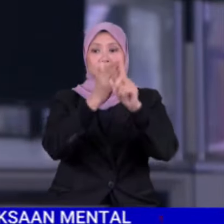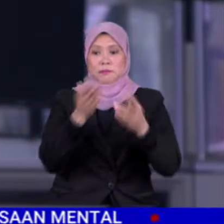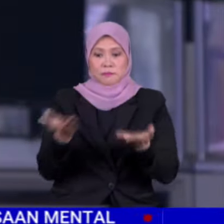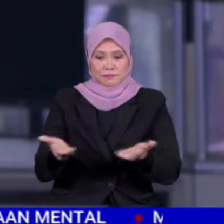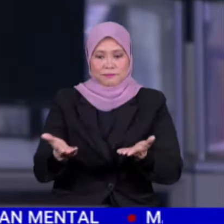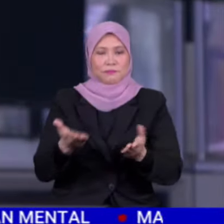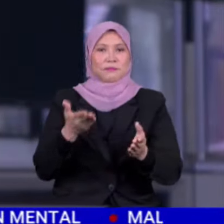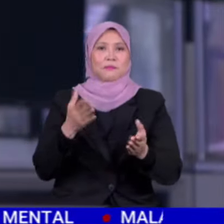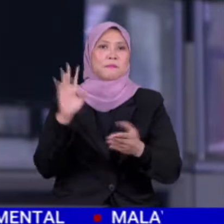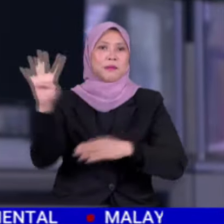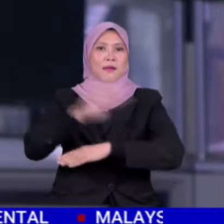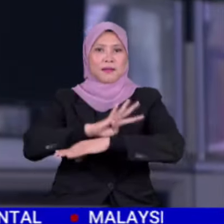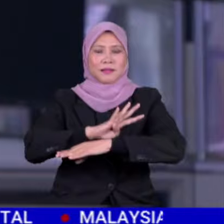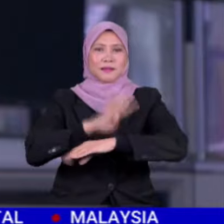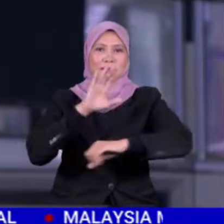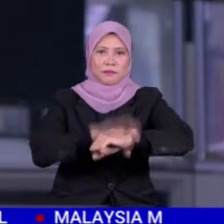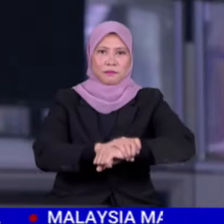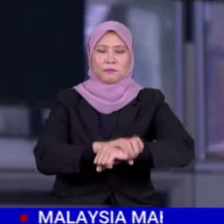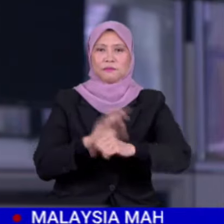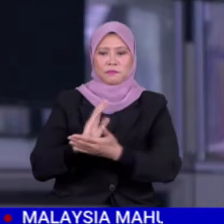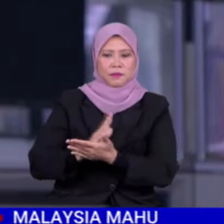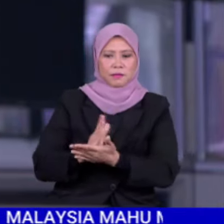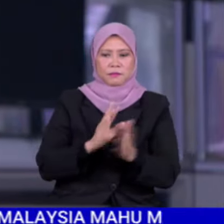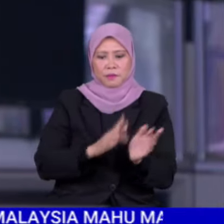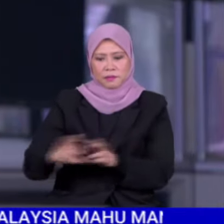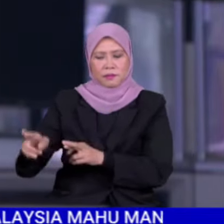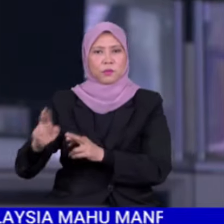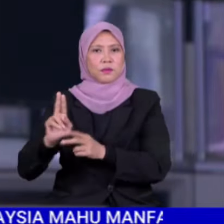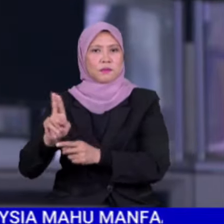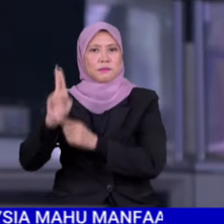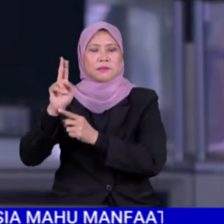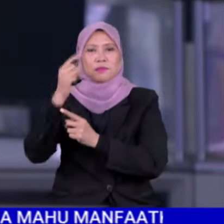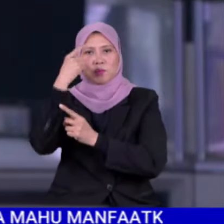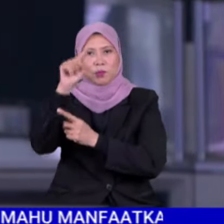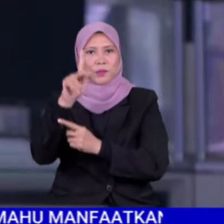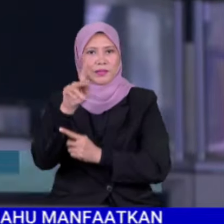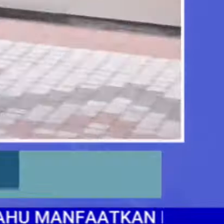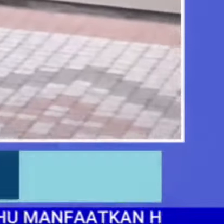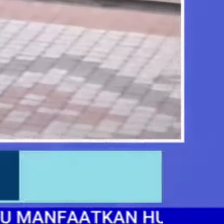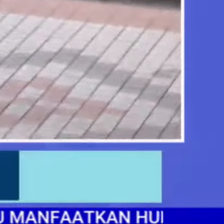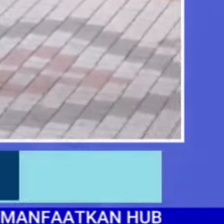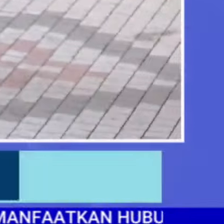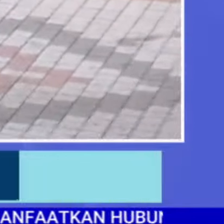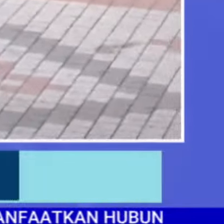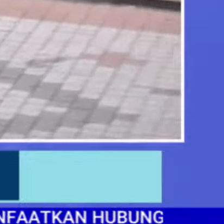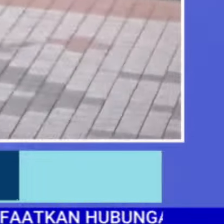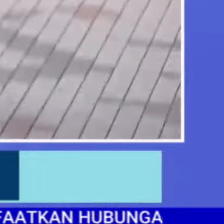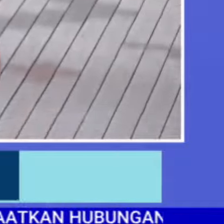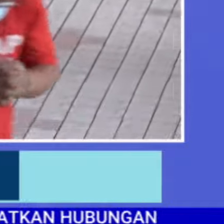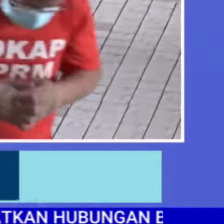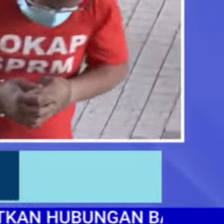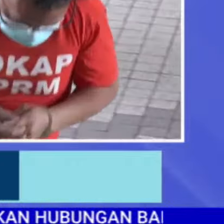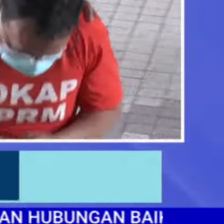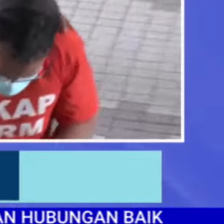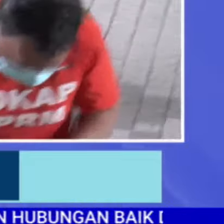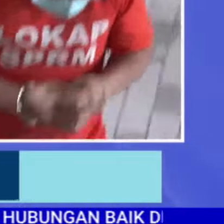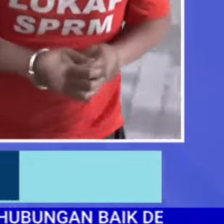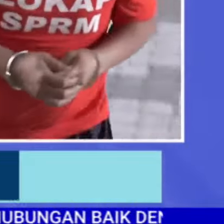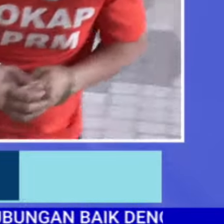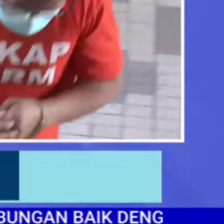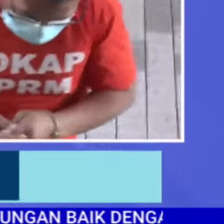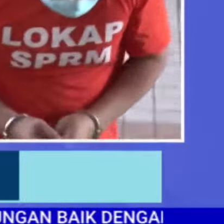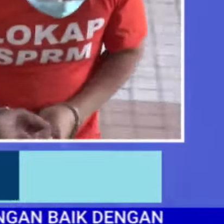direman 4 hari. Dia disyaki menjadi perancang utama dalam kes meminta dan menerima rasuah RM400,000